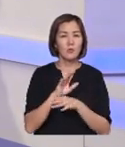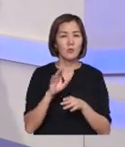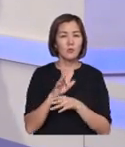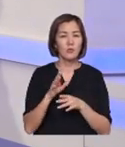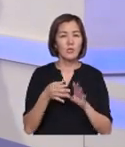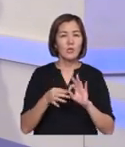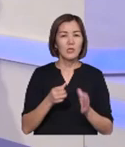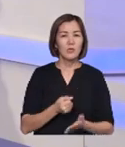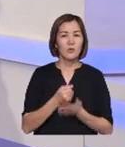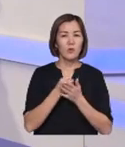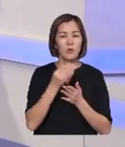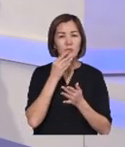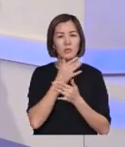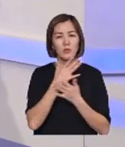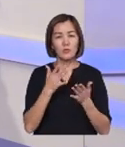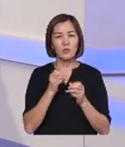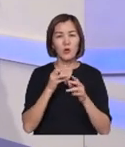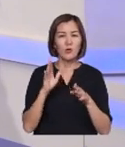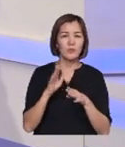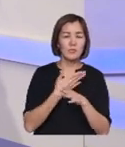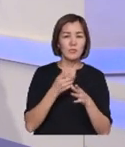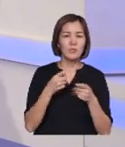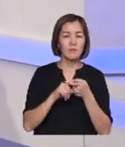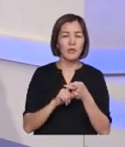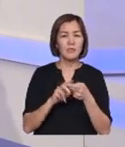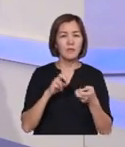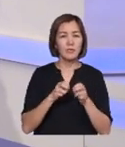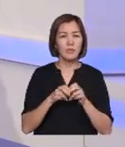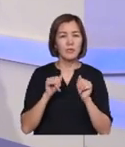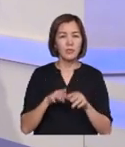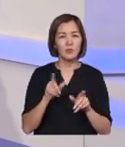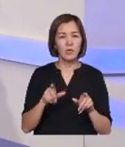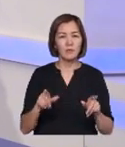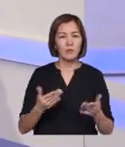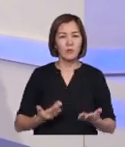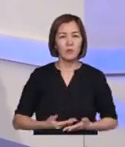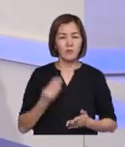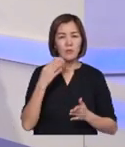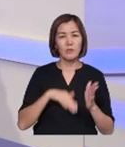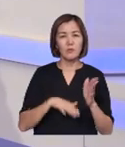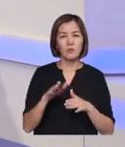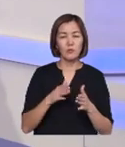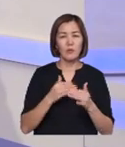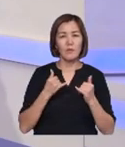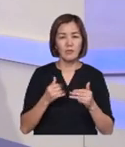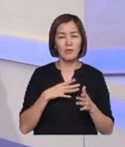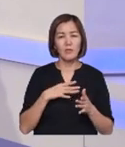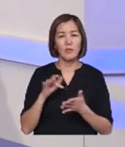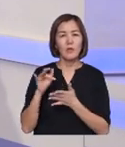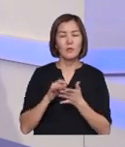өндірушілерді жан-жақты қолдауға, азық-түлік қауіпсіздігіне байланысты мәселелерді шешуге және азаматтардың өмір сапасын жақсартуға